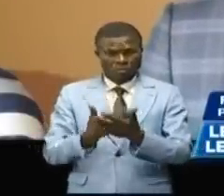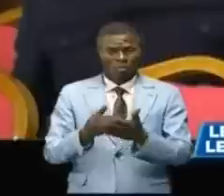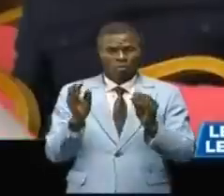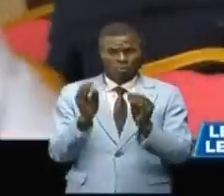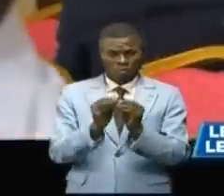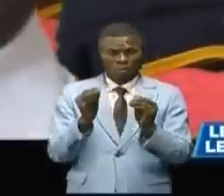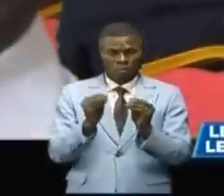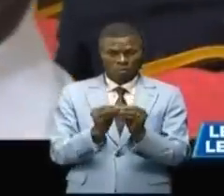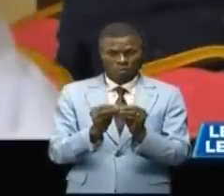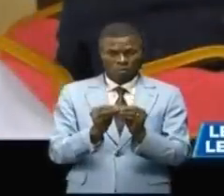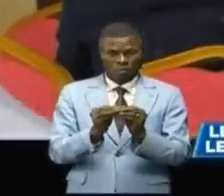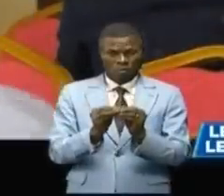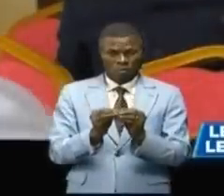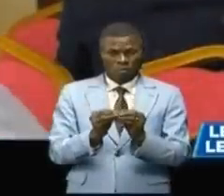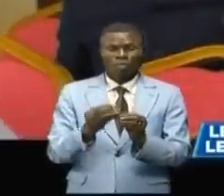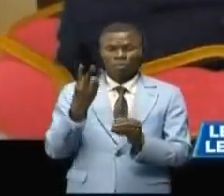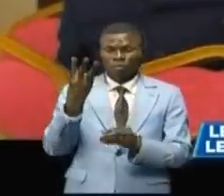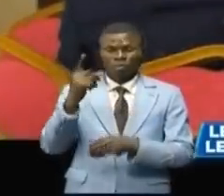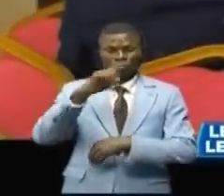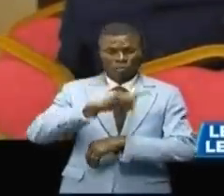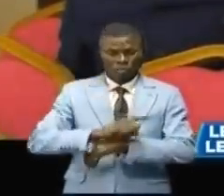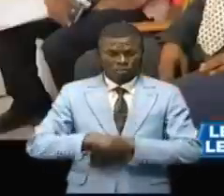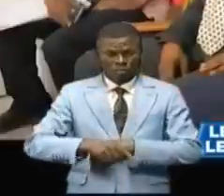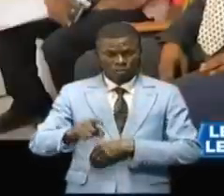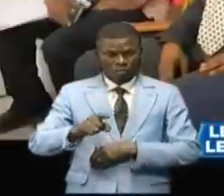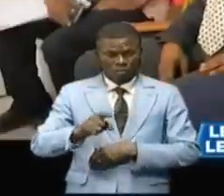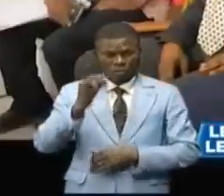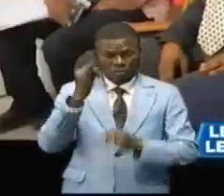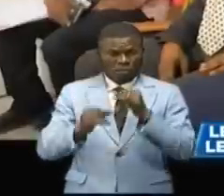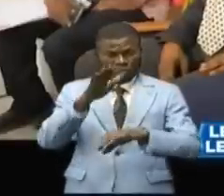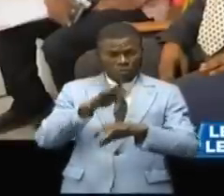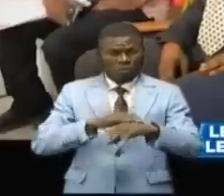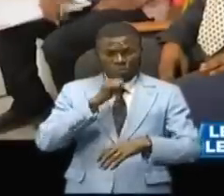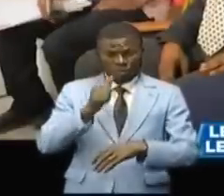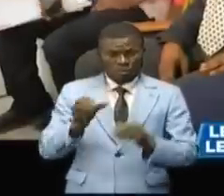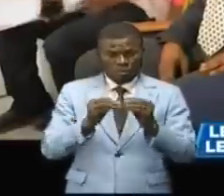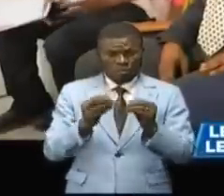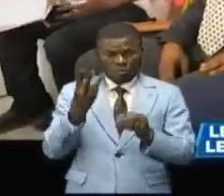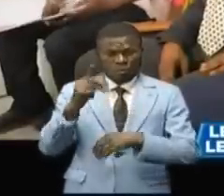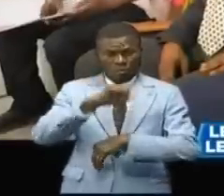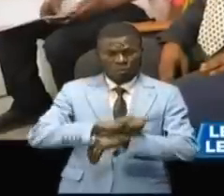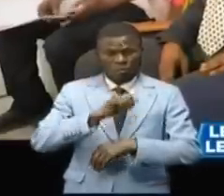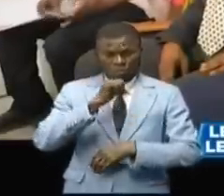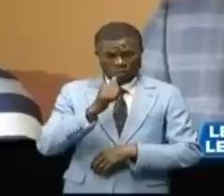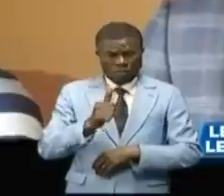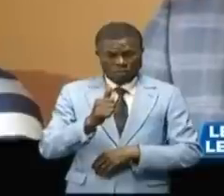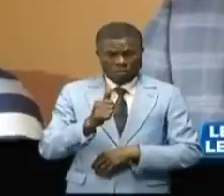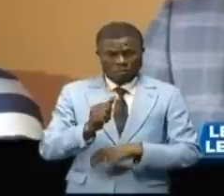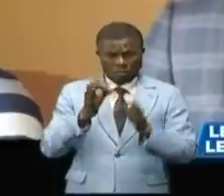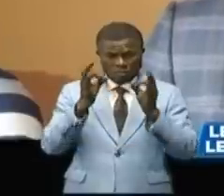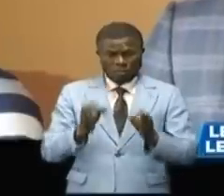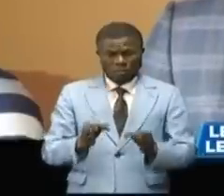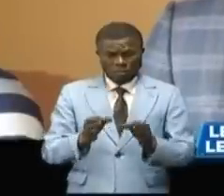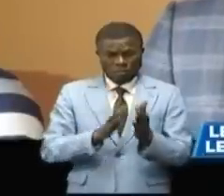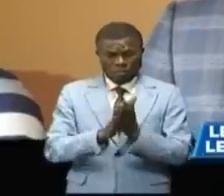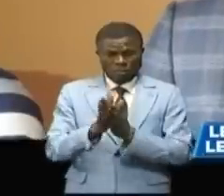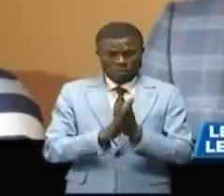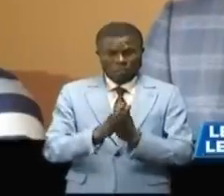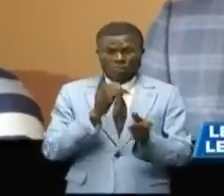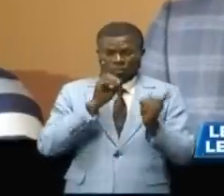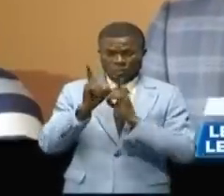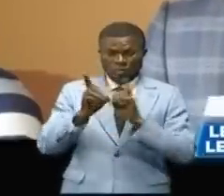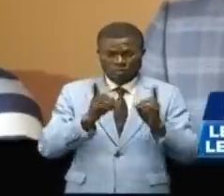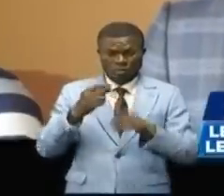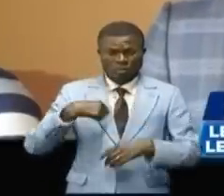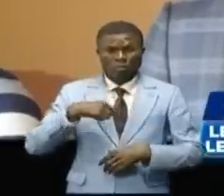plénière dans les 72 heures. Faute de convoquer la plénière dans les 72 heures, bien qu'entachés dans les dialogues,